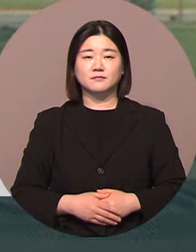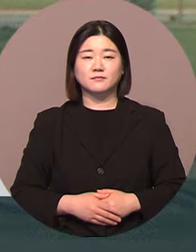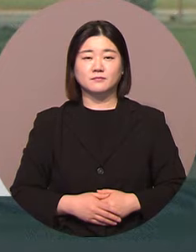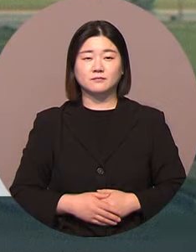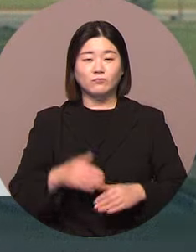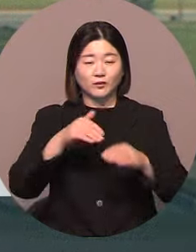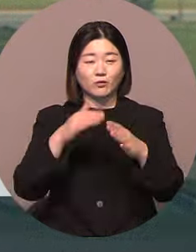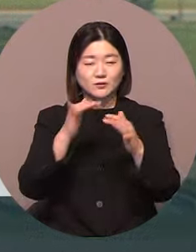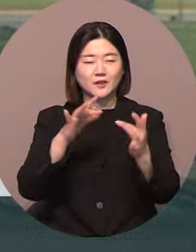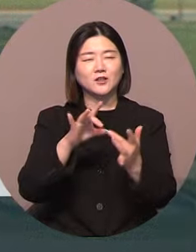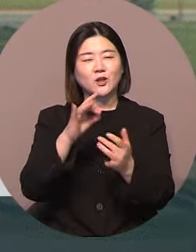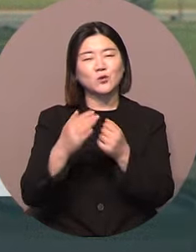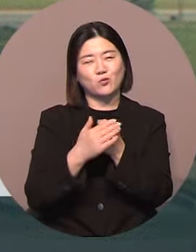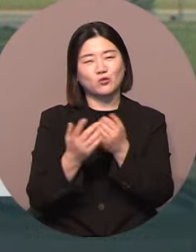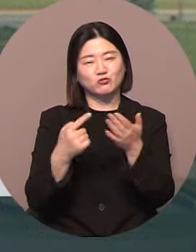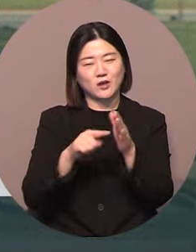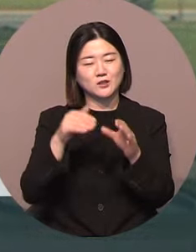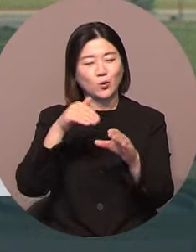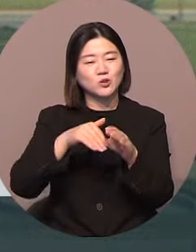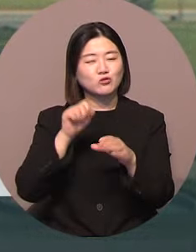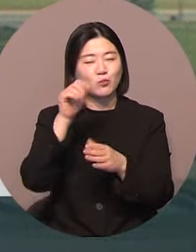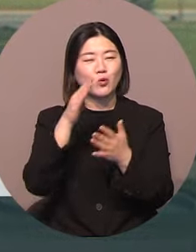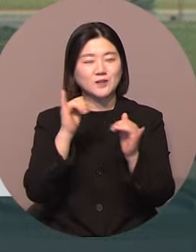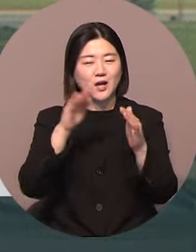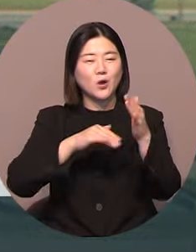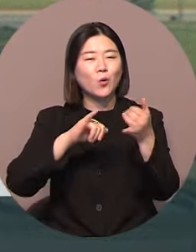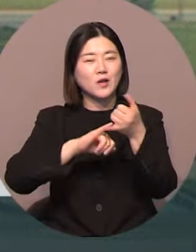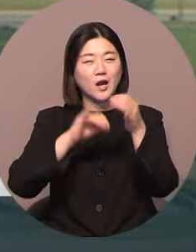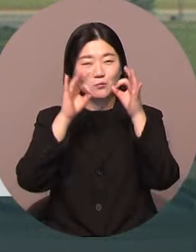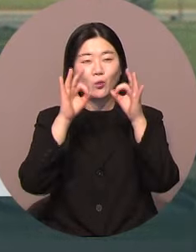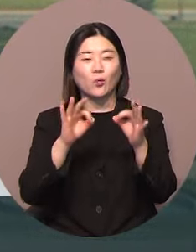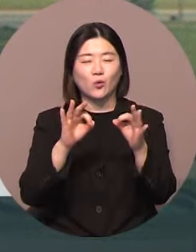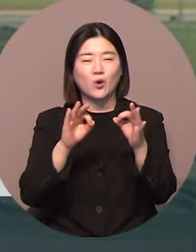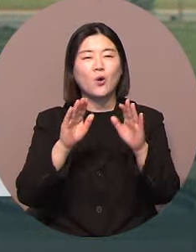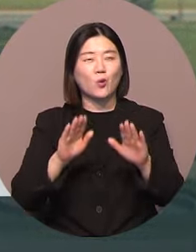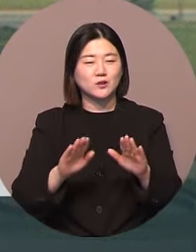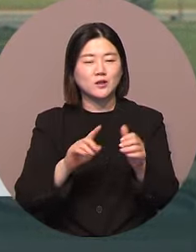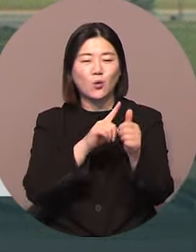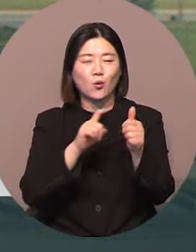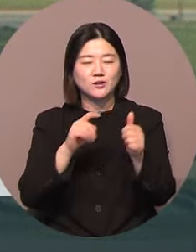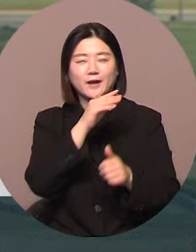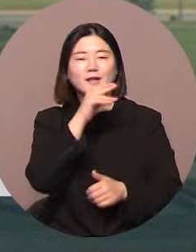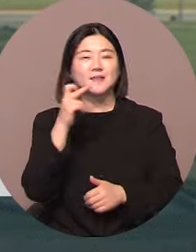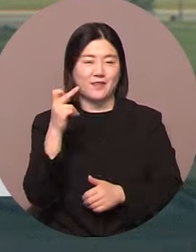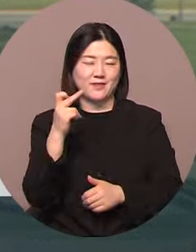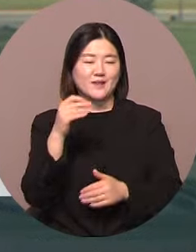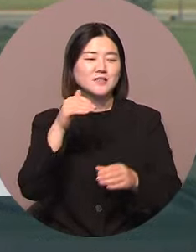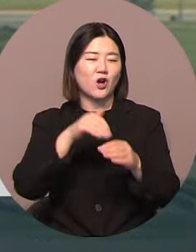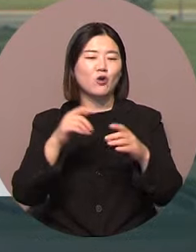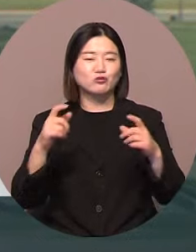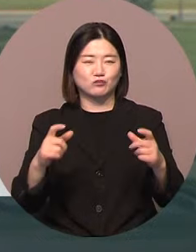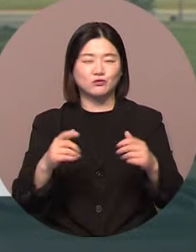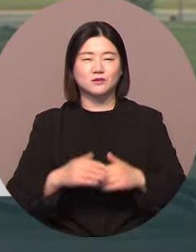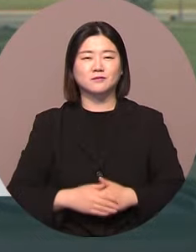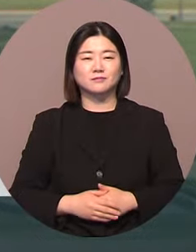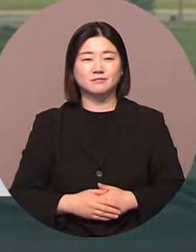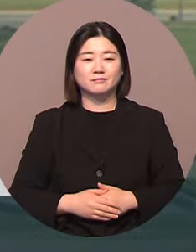유권자들의 선택을 돕기 위해 총선 후보들의 공약을 들여다보는 시간 오늘은 홍성예산 선거구입니다